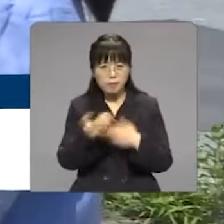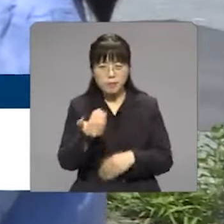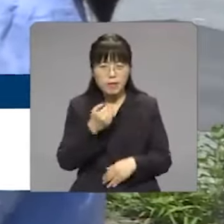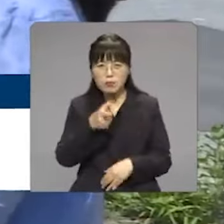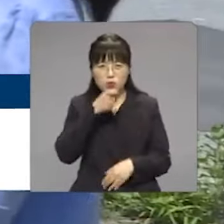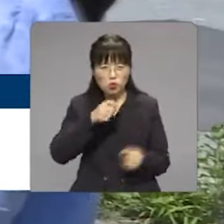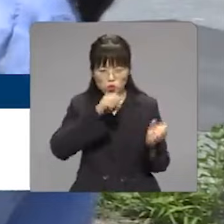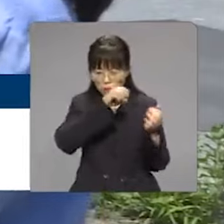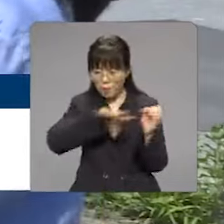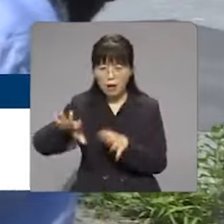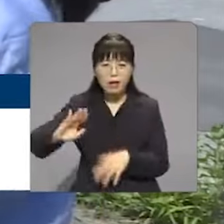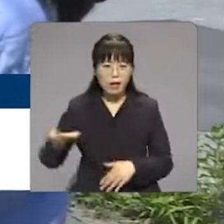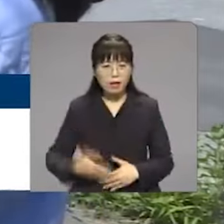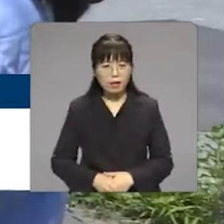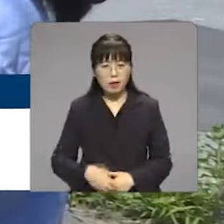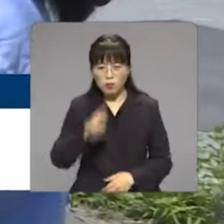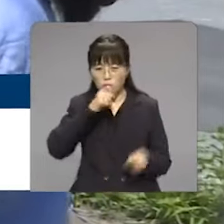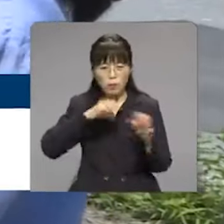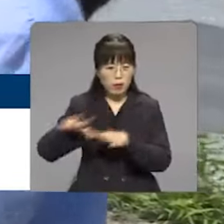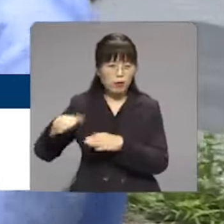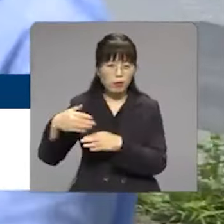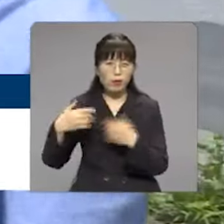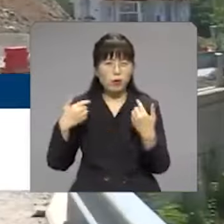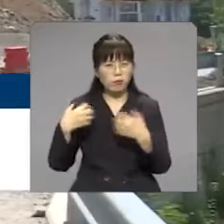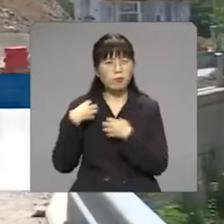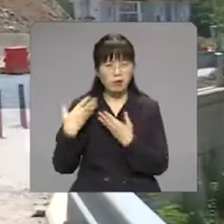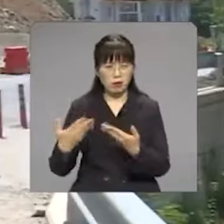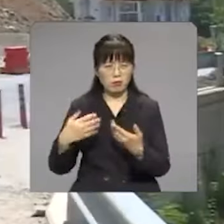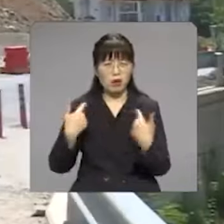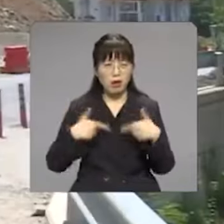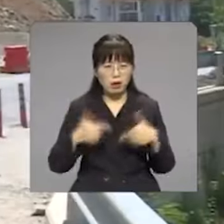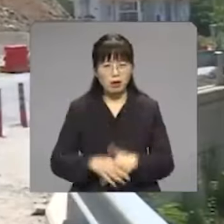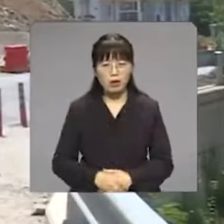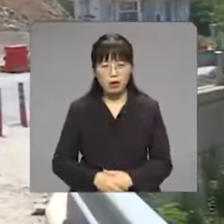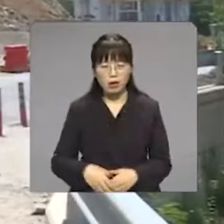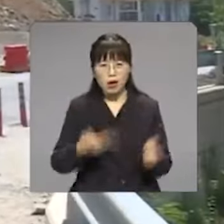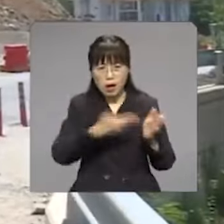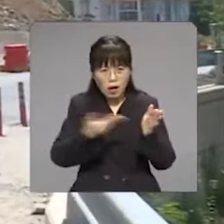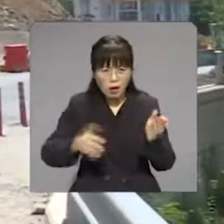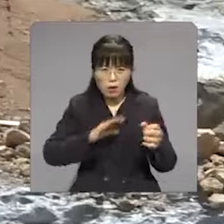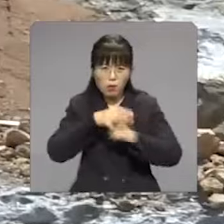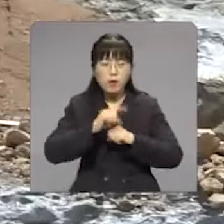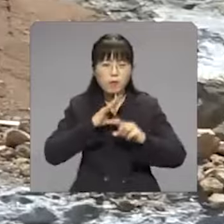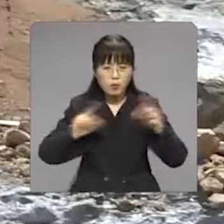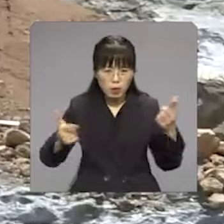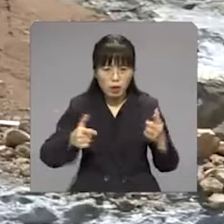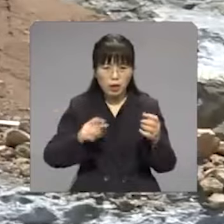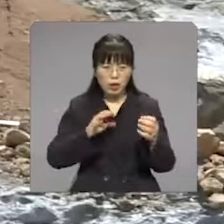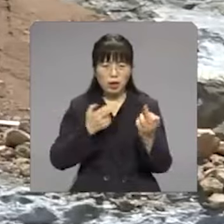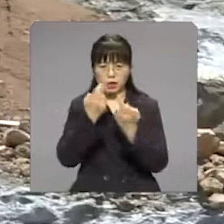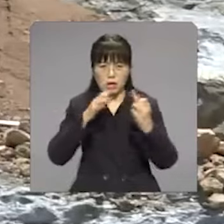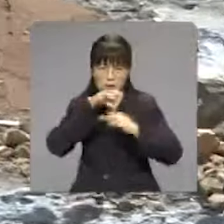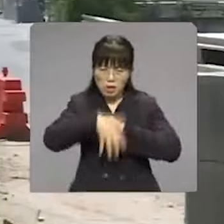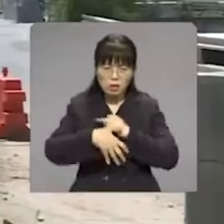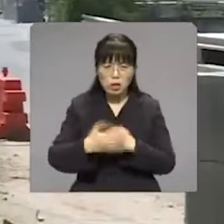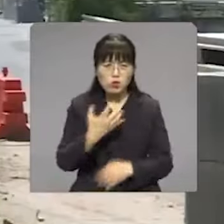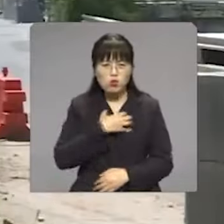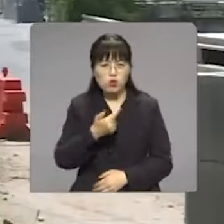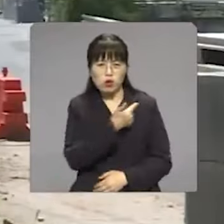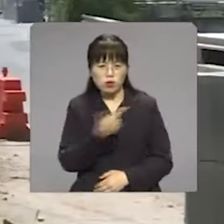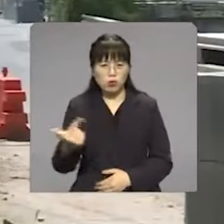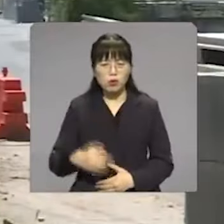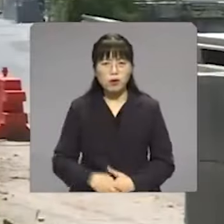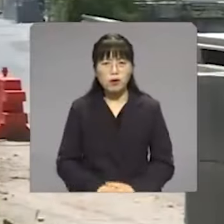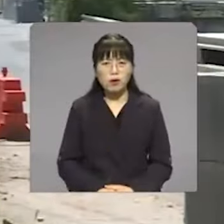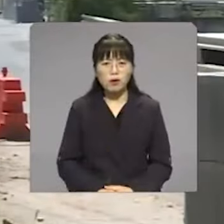물을 빼야지. 물을 안 빼고 놔둔다고 하세요. 하천 범람뿐 아니라 산사태 우려의 목소리도